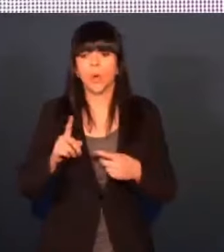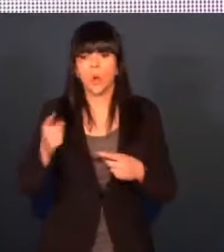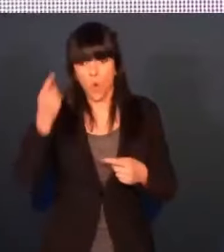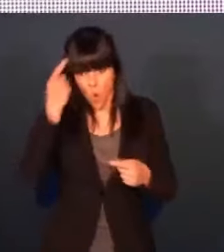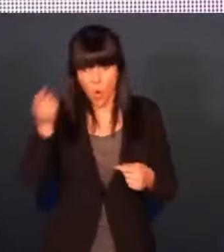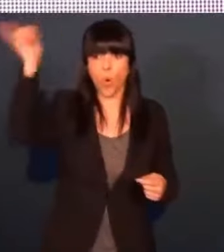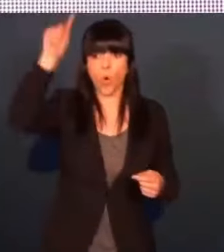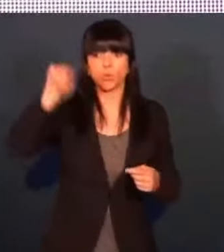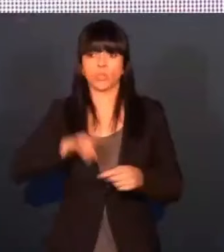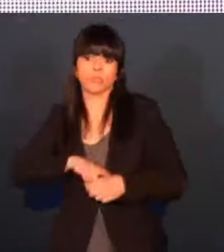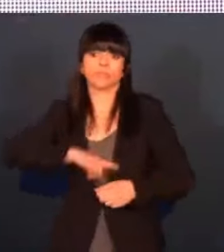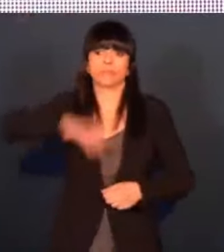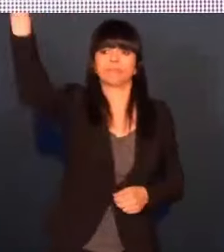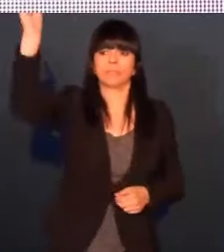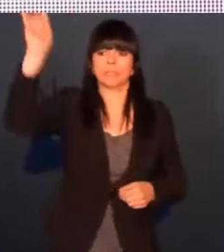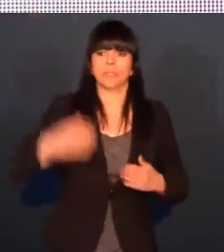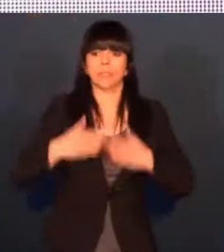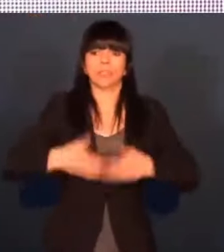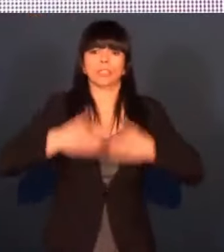въздух и вода в Шенген.